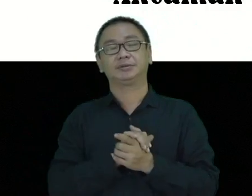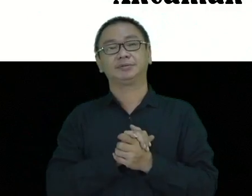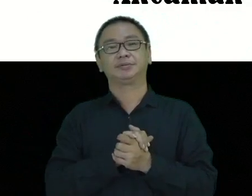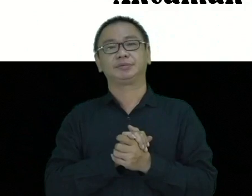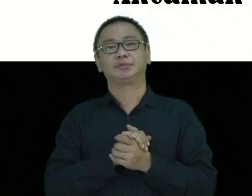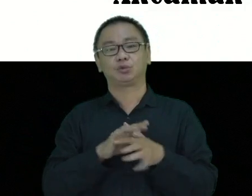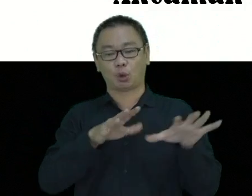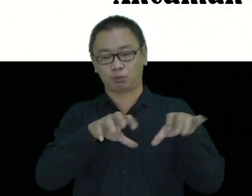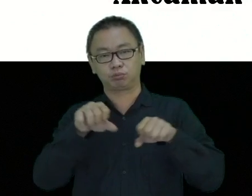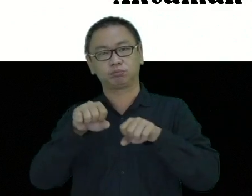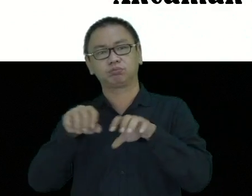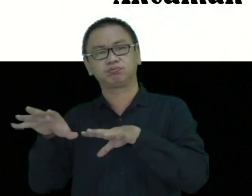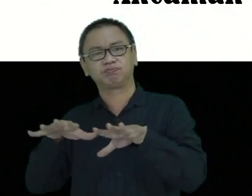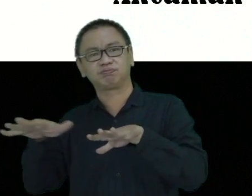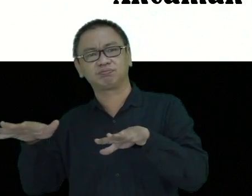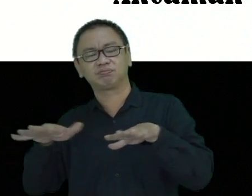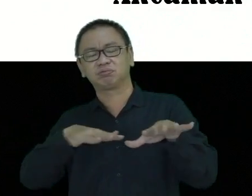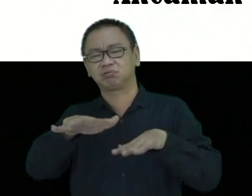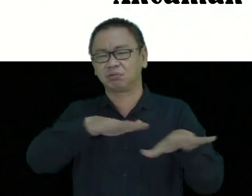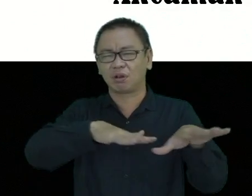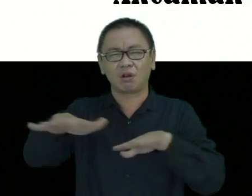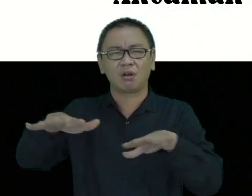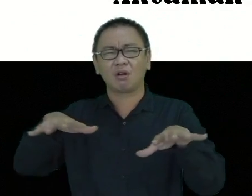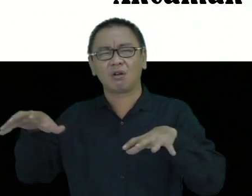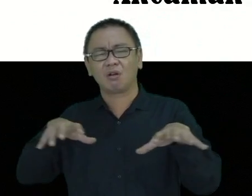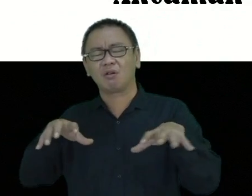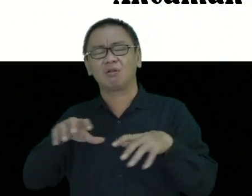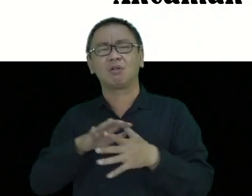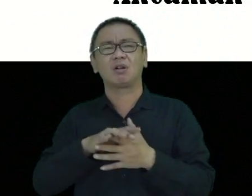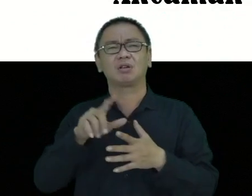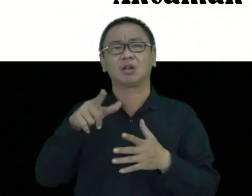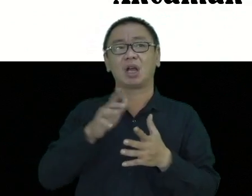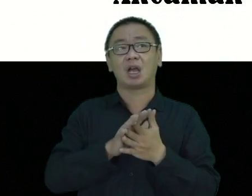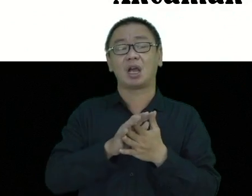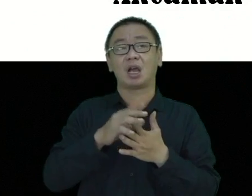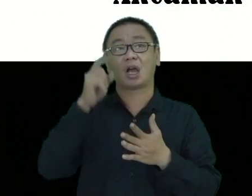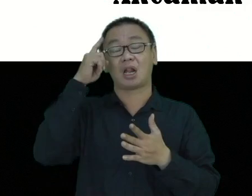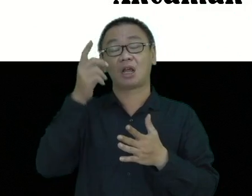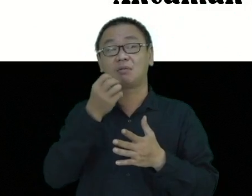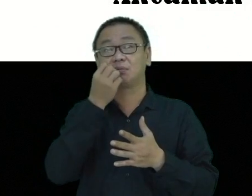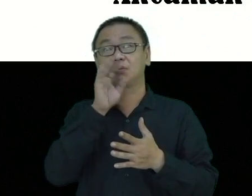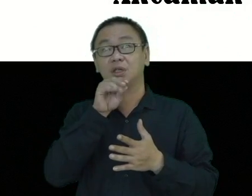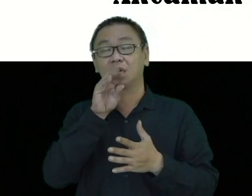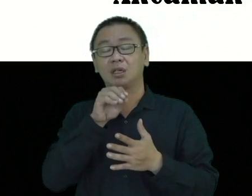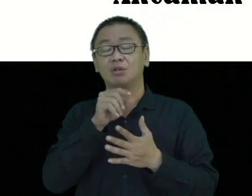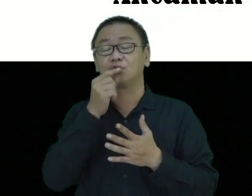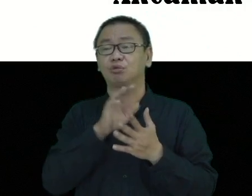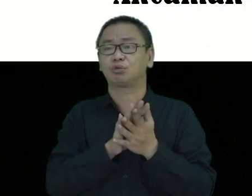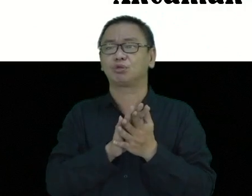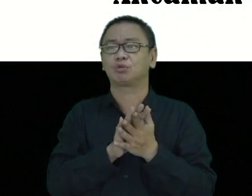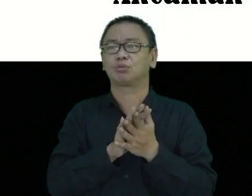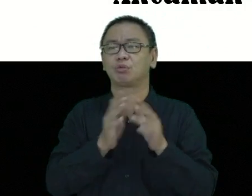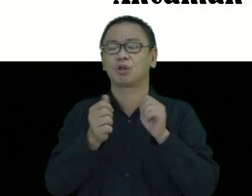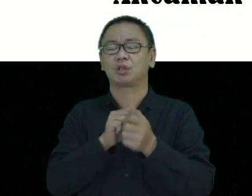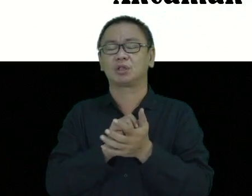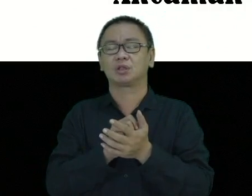berserakan, dan di sana kemudian Allah berkata untuk menubuatkan, ya, hai nafas